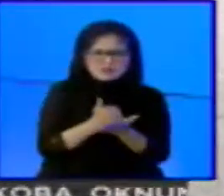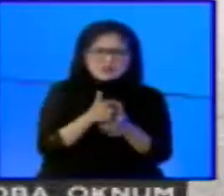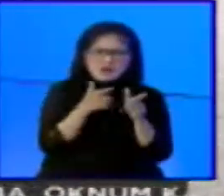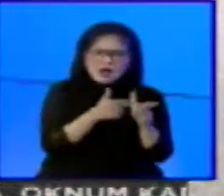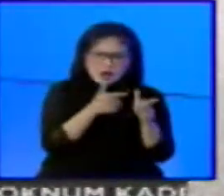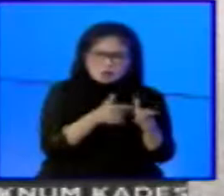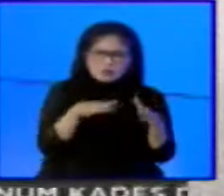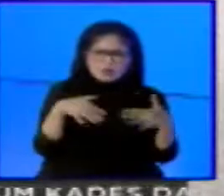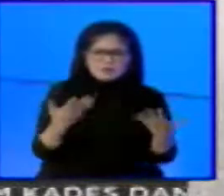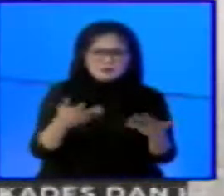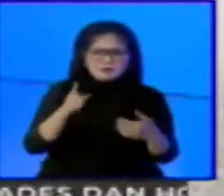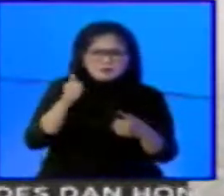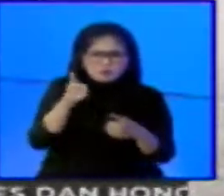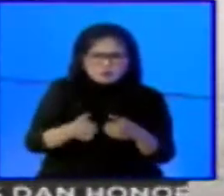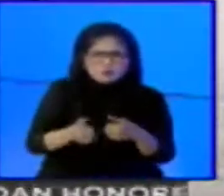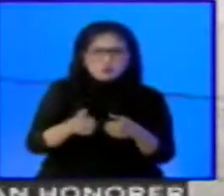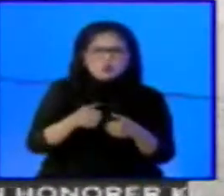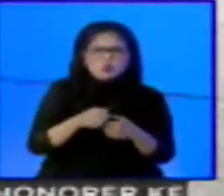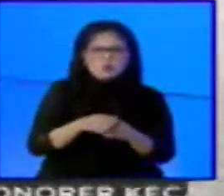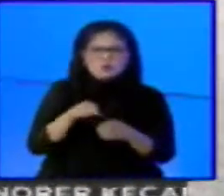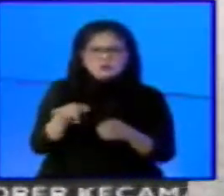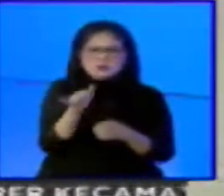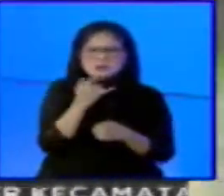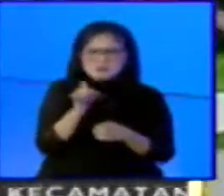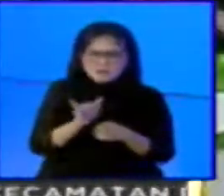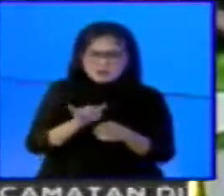karena kebutuhan saling membutuhkan aja deh gitu.